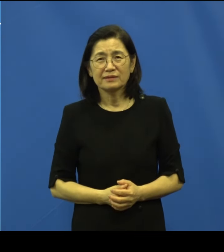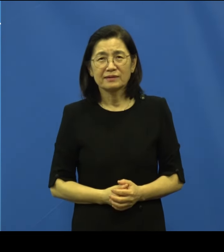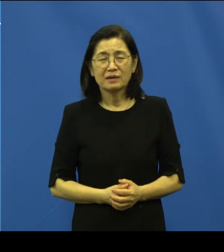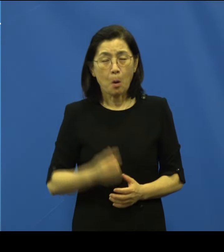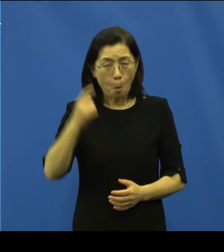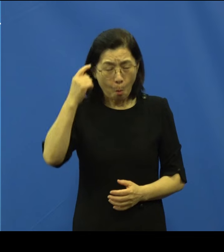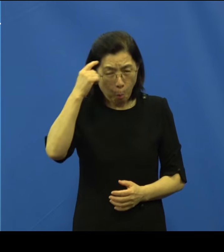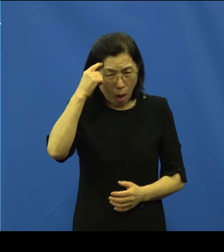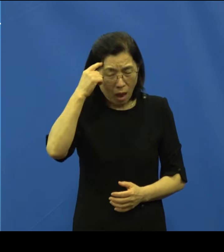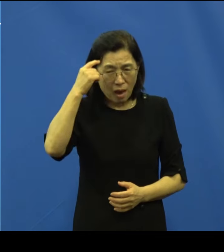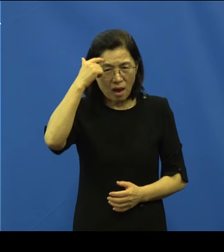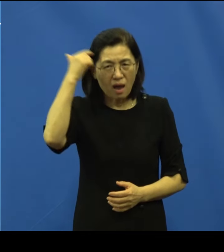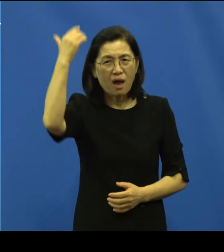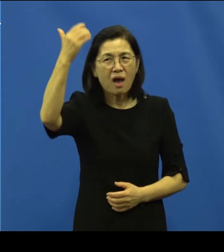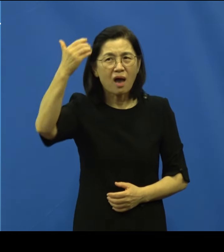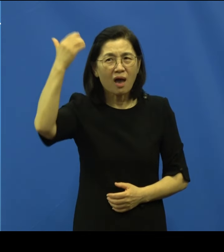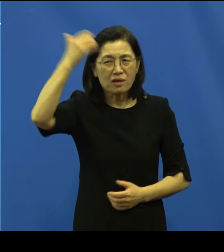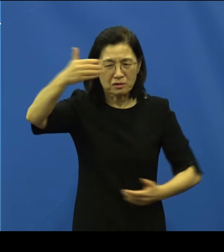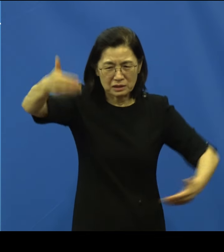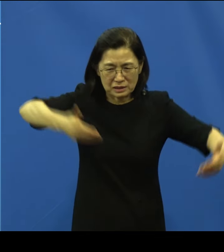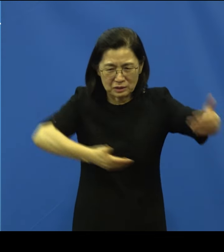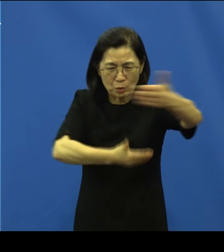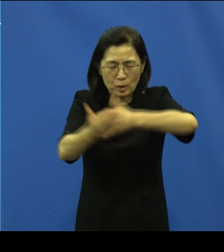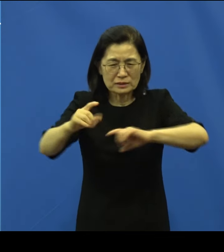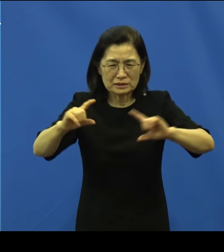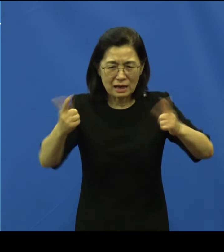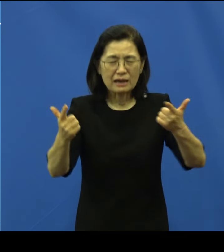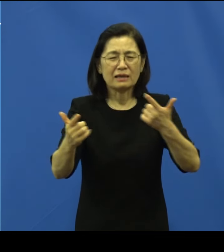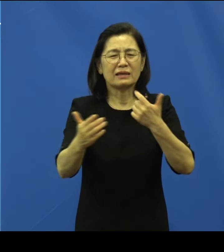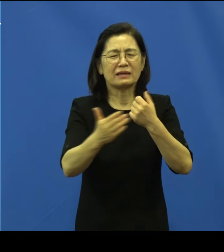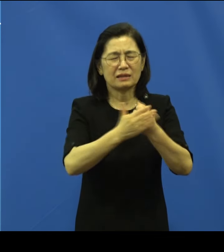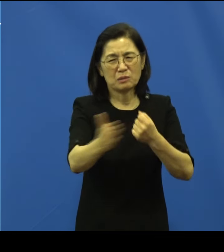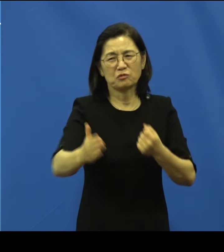영이 안 통하면 영 안 통해요.